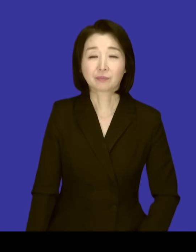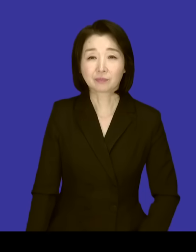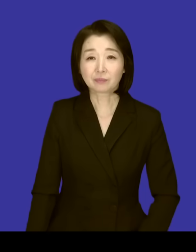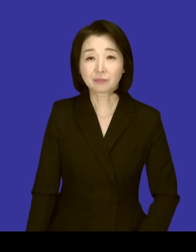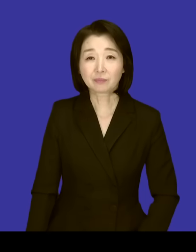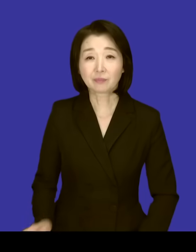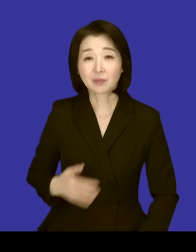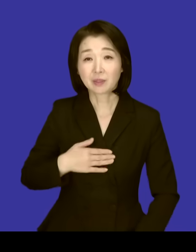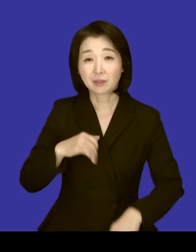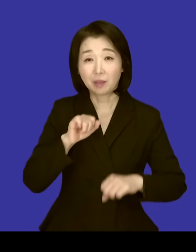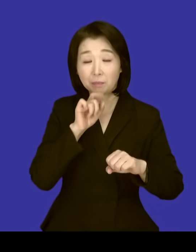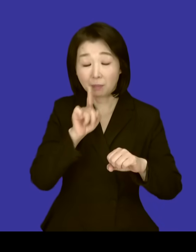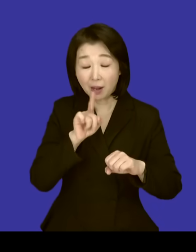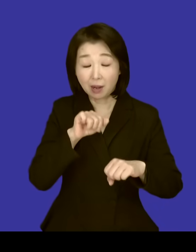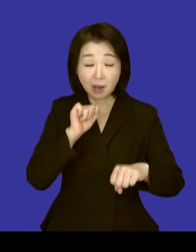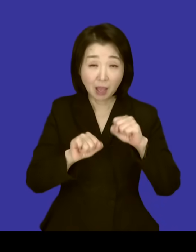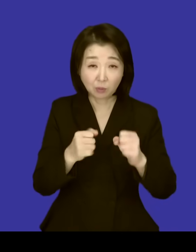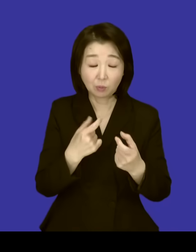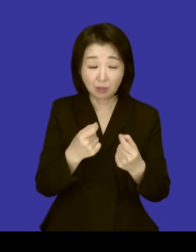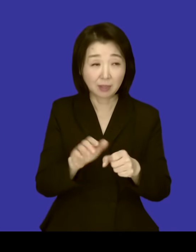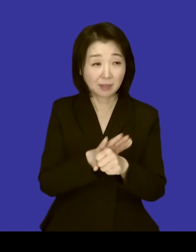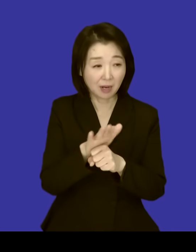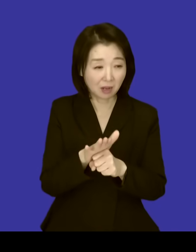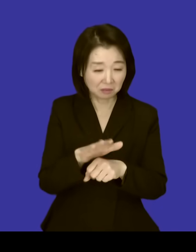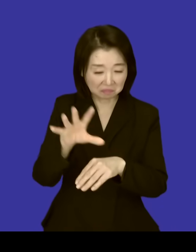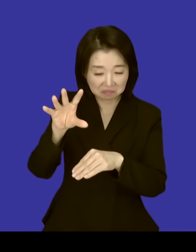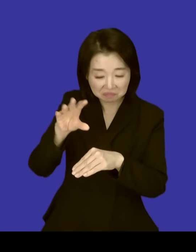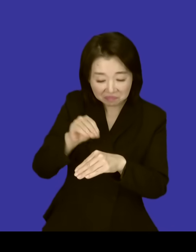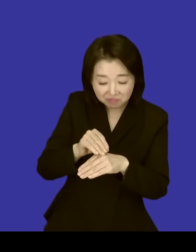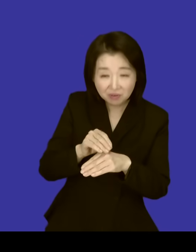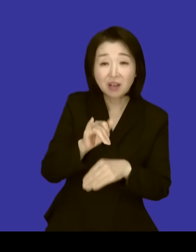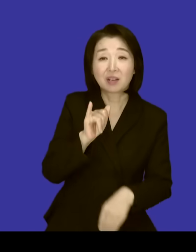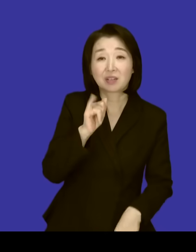내 말과 행동에 그냥 사랑이 묻어나게 자연스럽게 해서